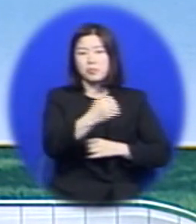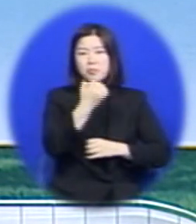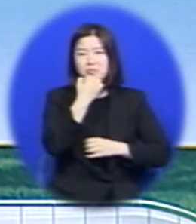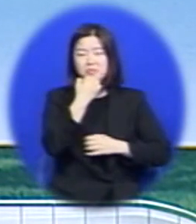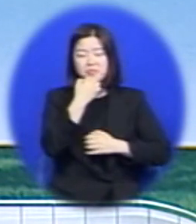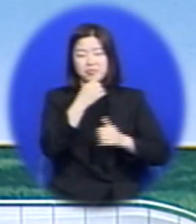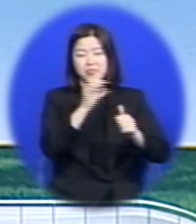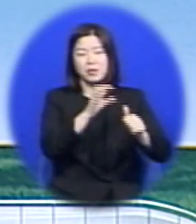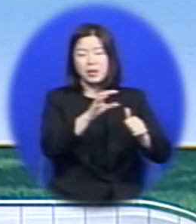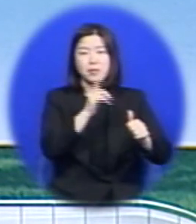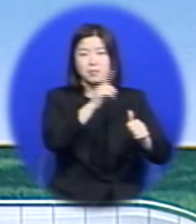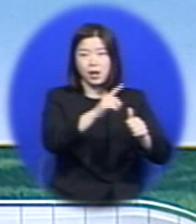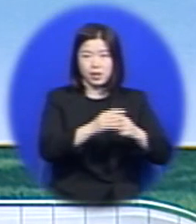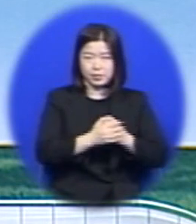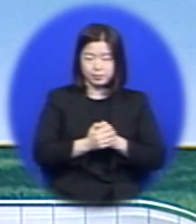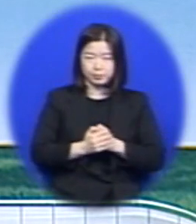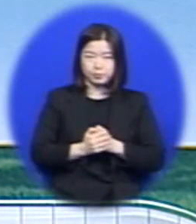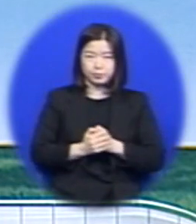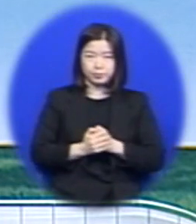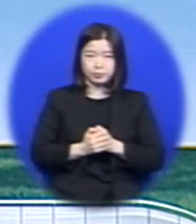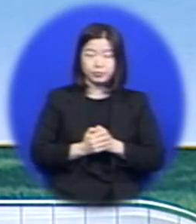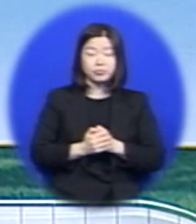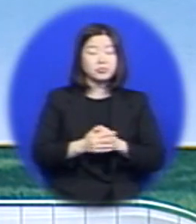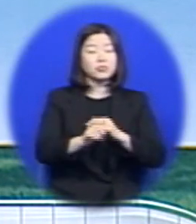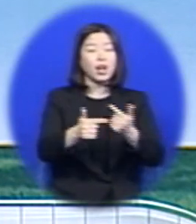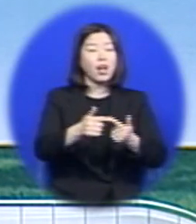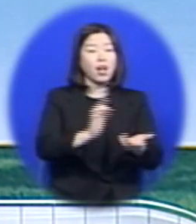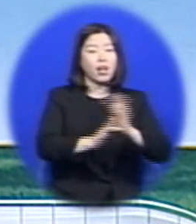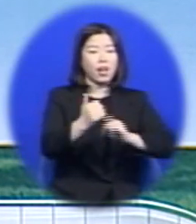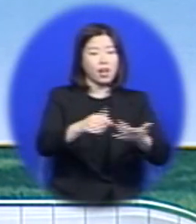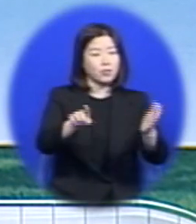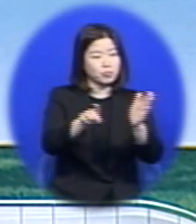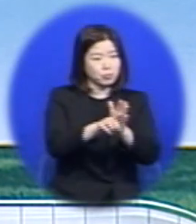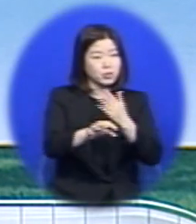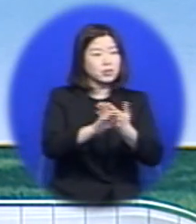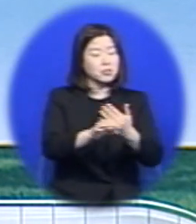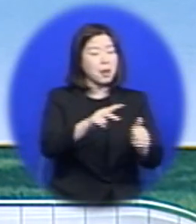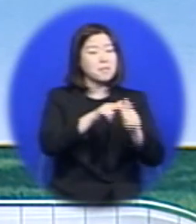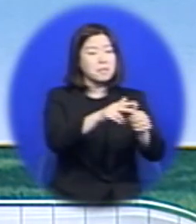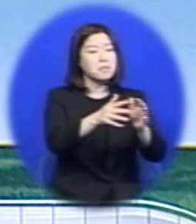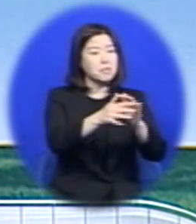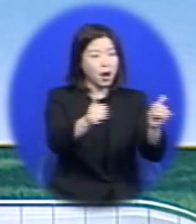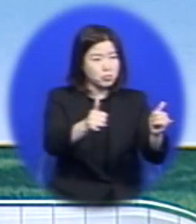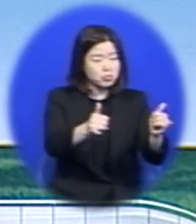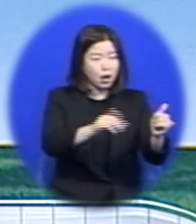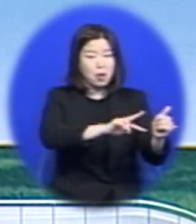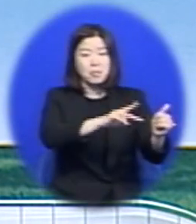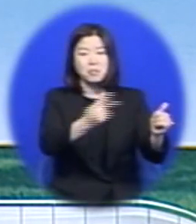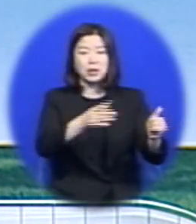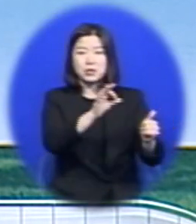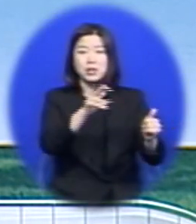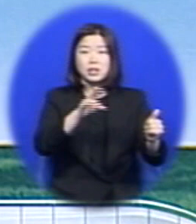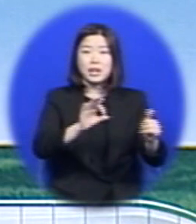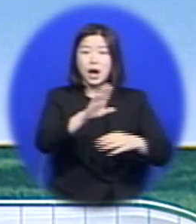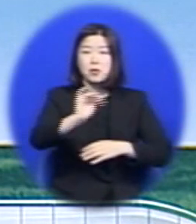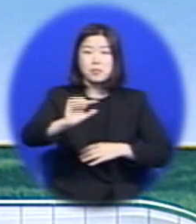핀잔 섞인 말을 했습니다. 아니 예수를 믿으면 마부가 양반이라도 된다더냐?